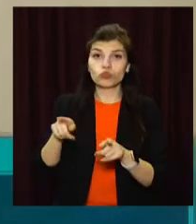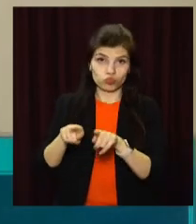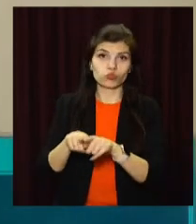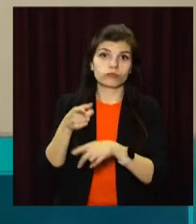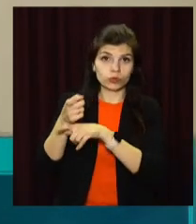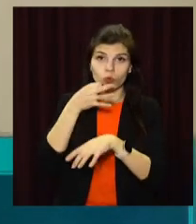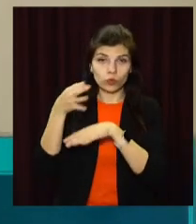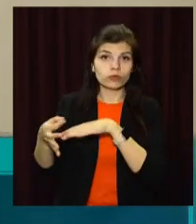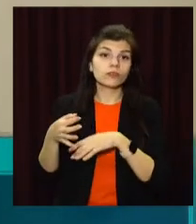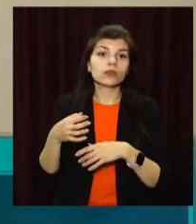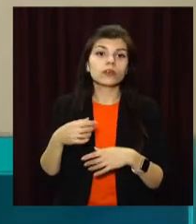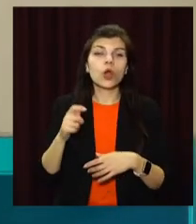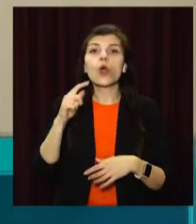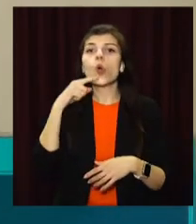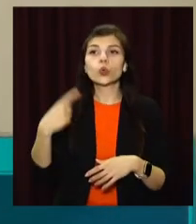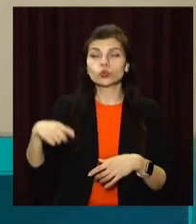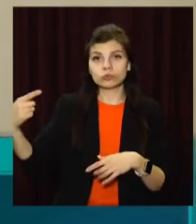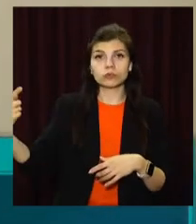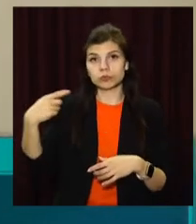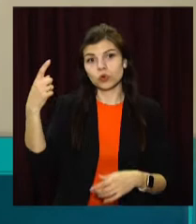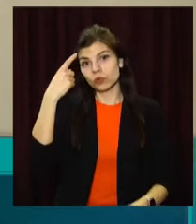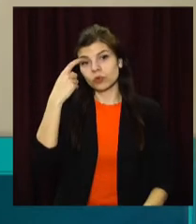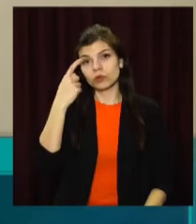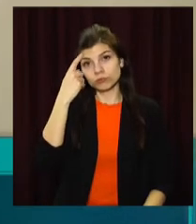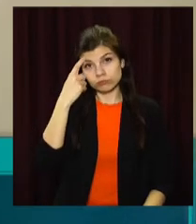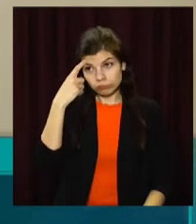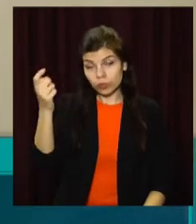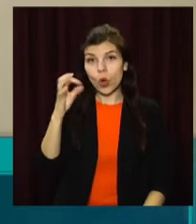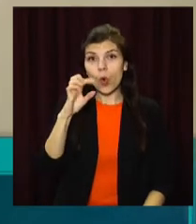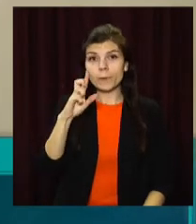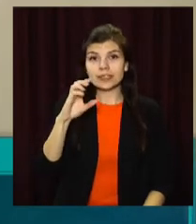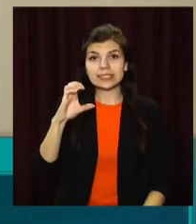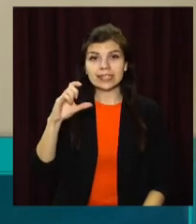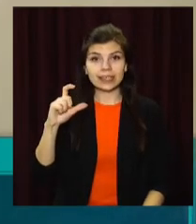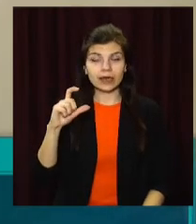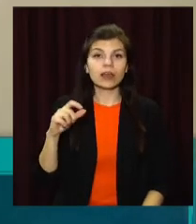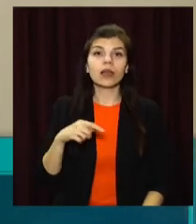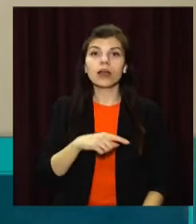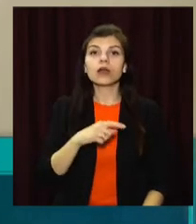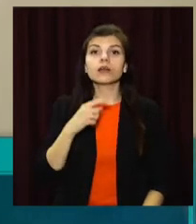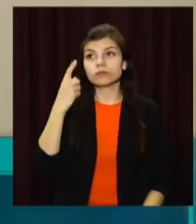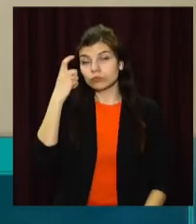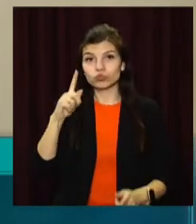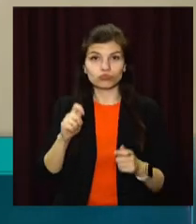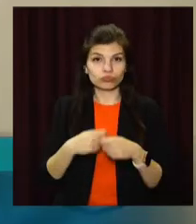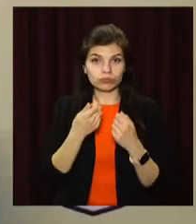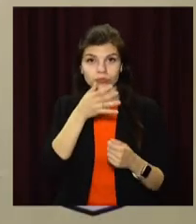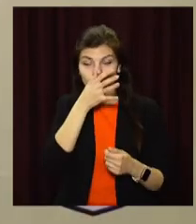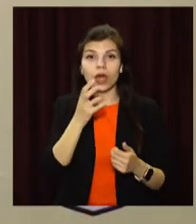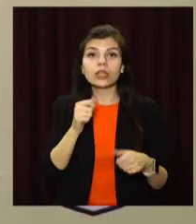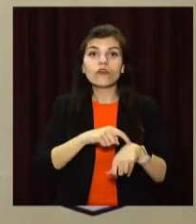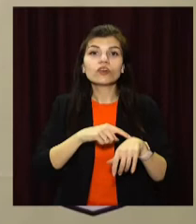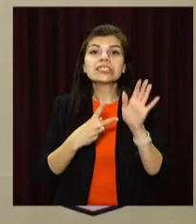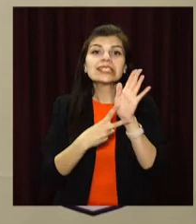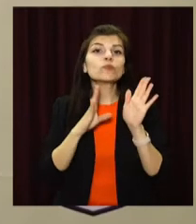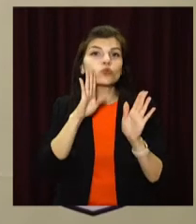дії збройних формувань Російської Федерації повідомлено представників ОБСЄ через українську сторону СЦКК. Станом на 7 годину